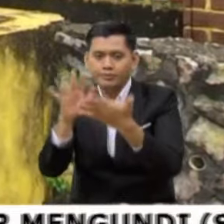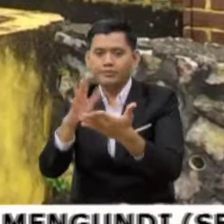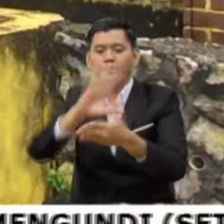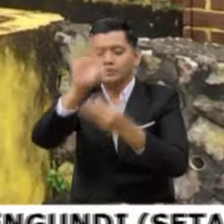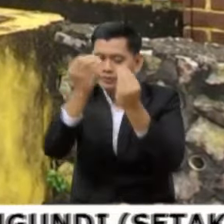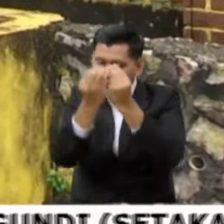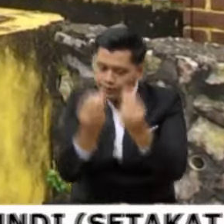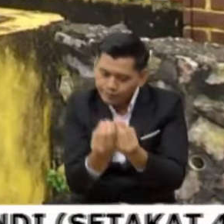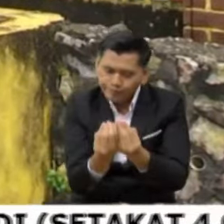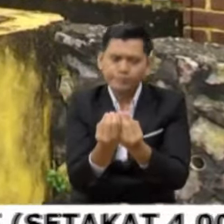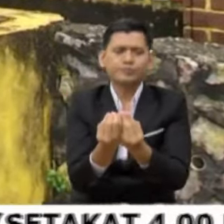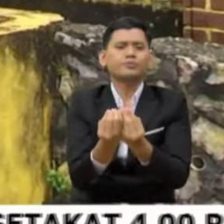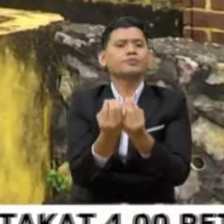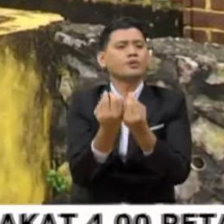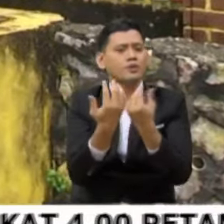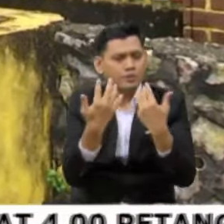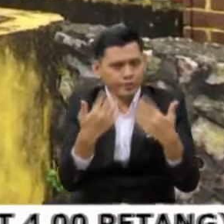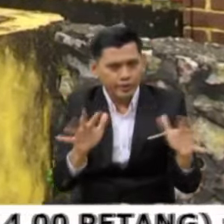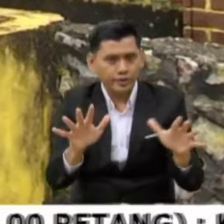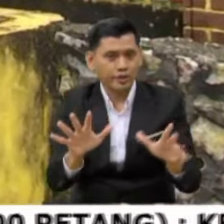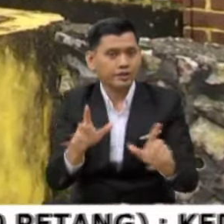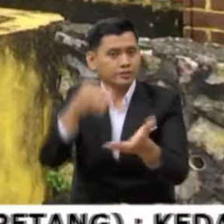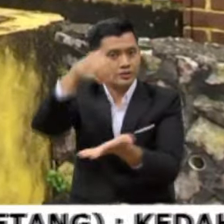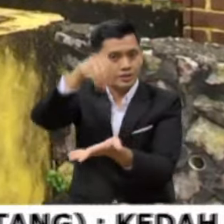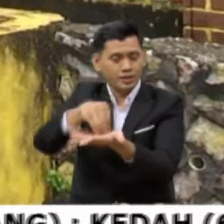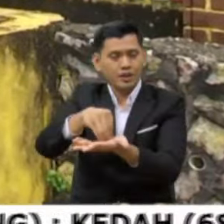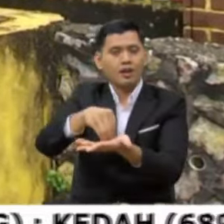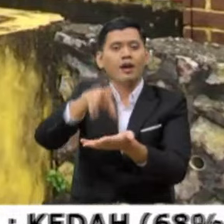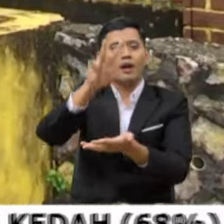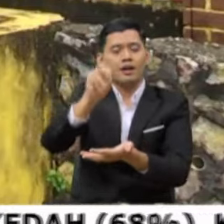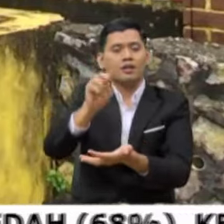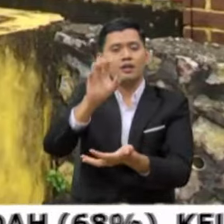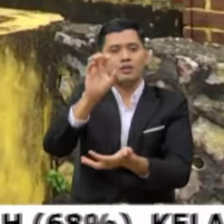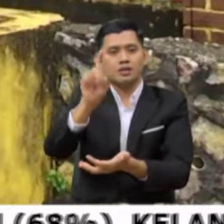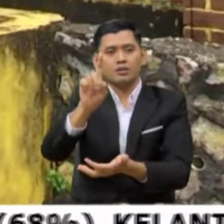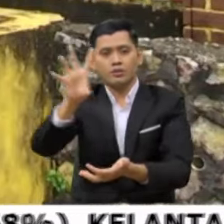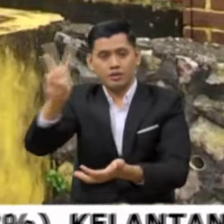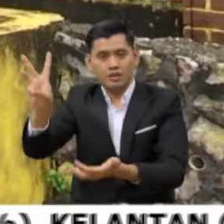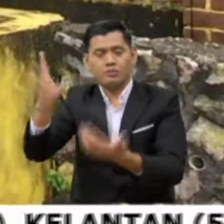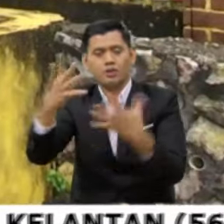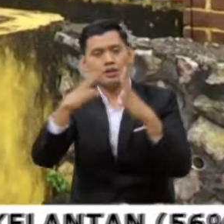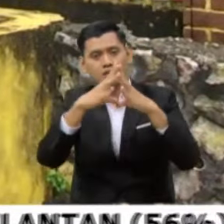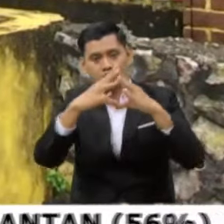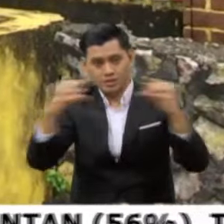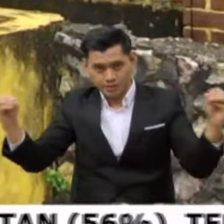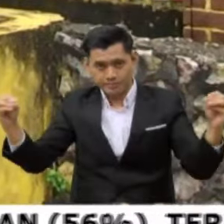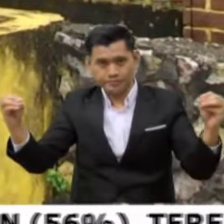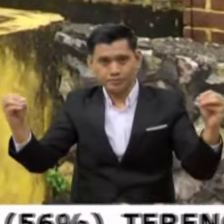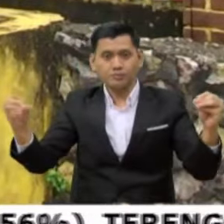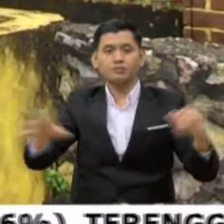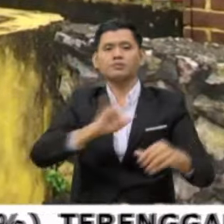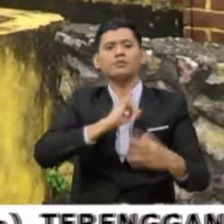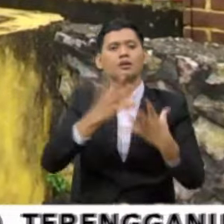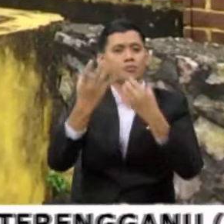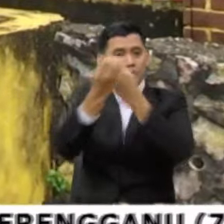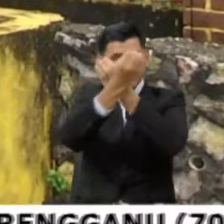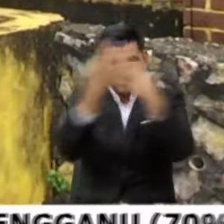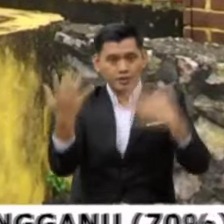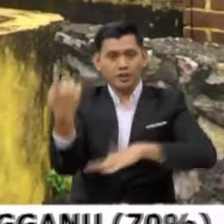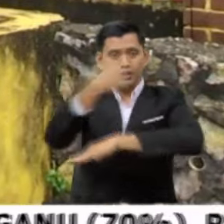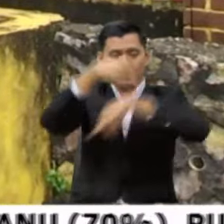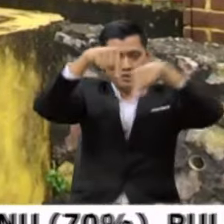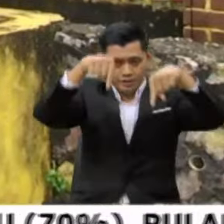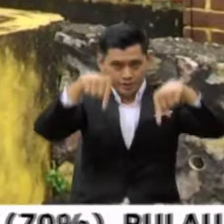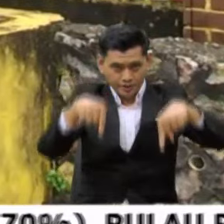pusat pengundian secara keseluruhannya di dunia n16 sungai tua ini selesai dibawa ke sana dan Apa yang dapat saya rangkumkan di sini mereka adalah hari